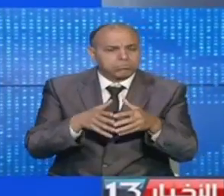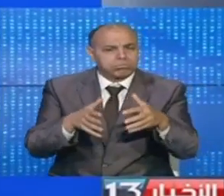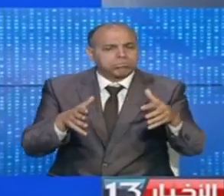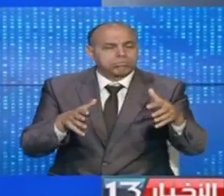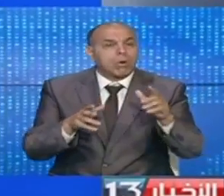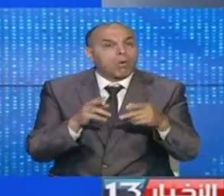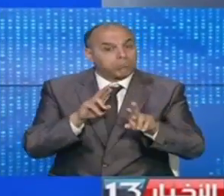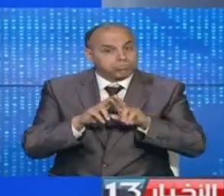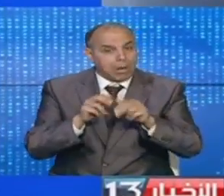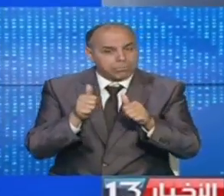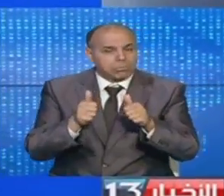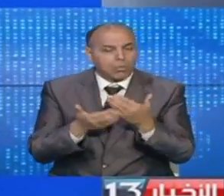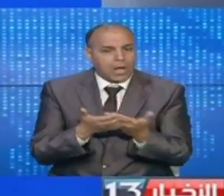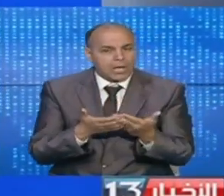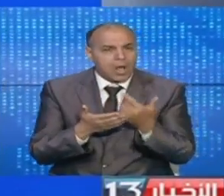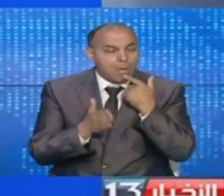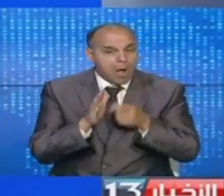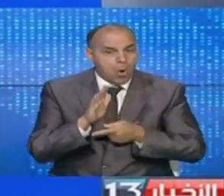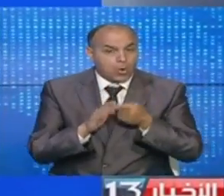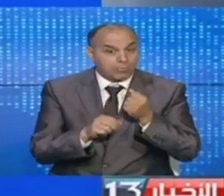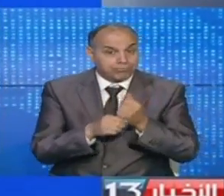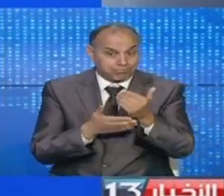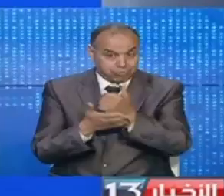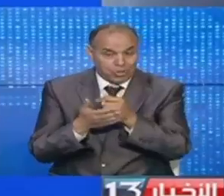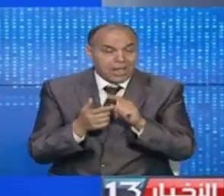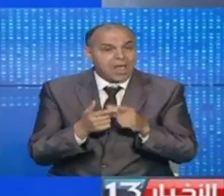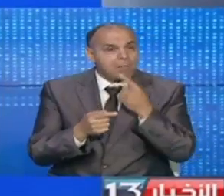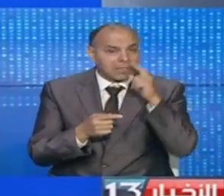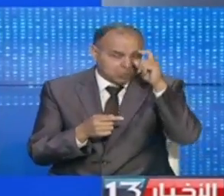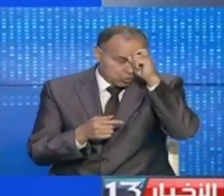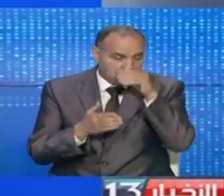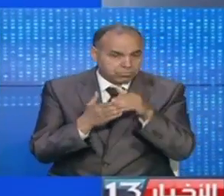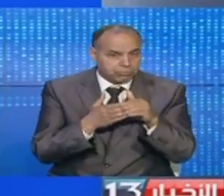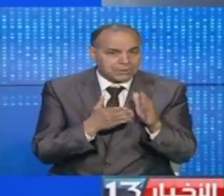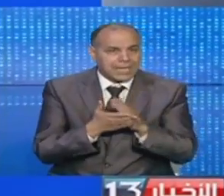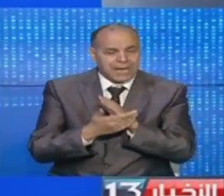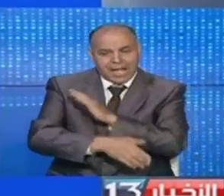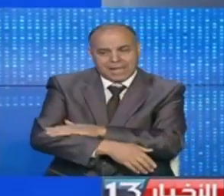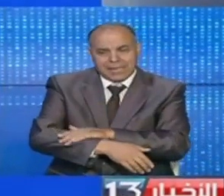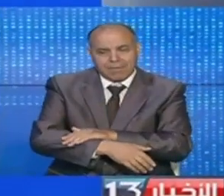ذات مردودية متواضعة كمرحلة أولى من الإنتاج، إلى جانب صعوبة في توفير اليد